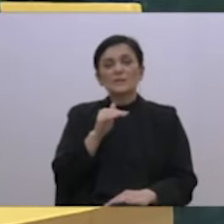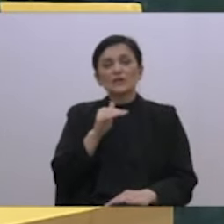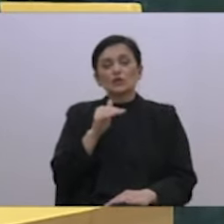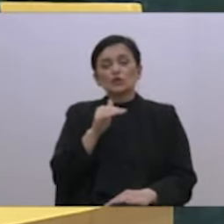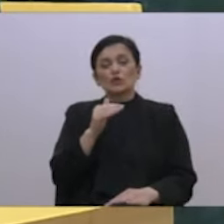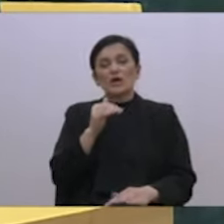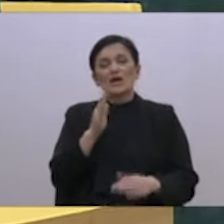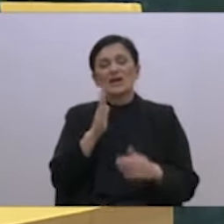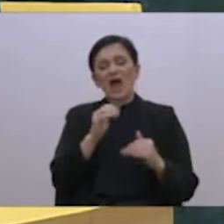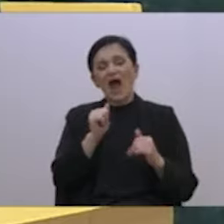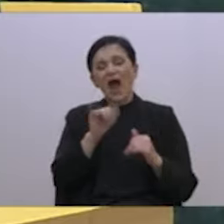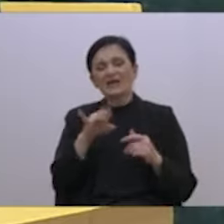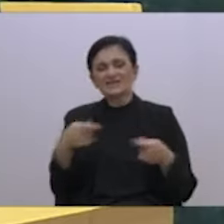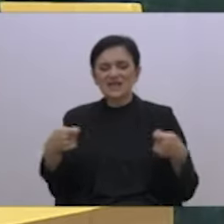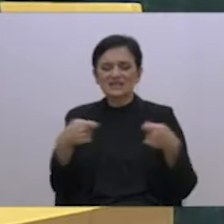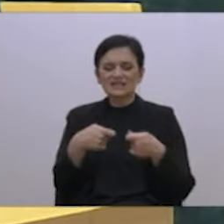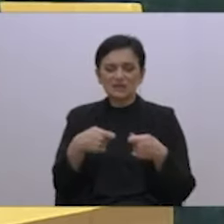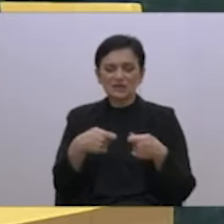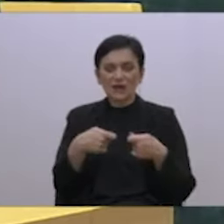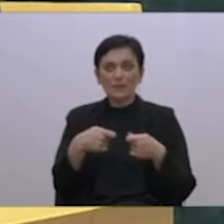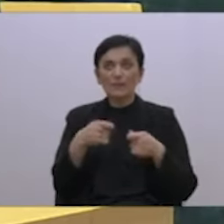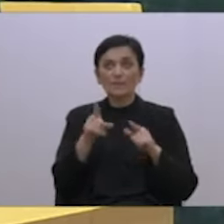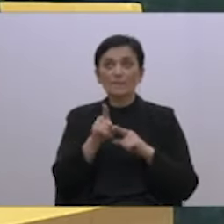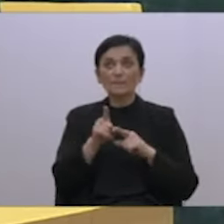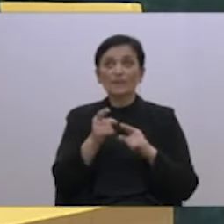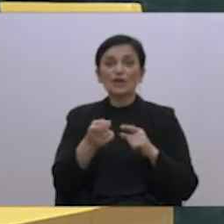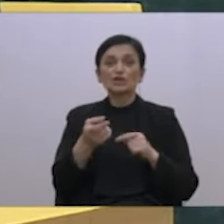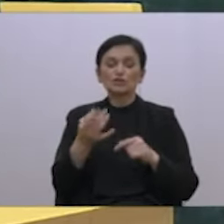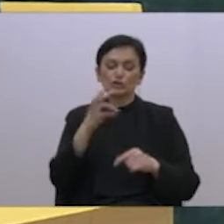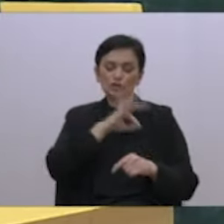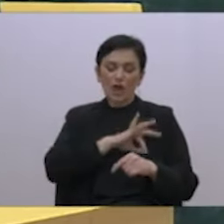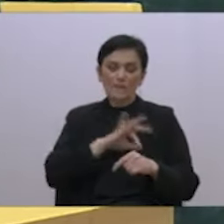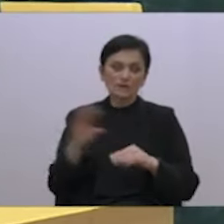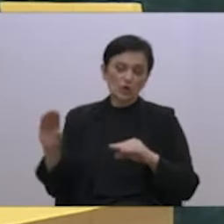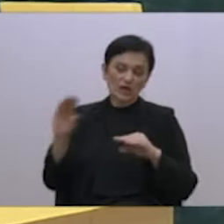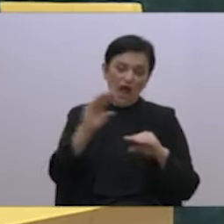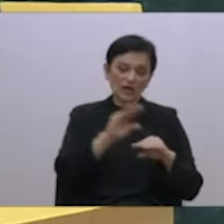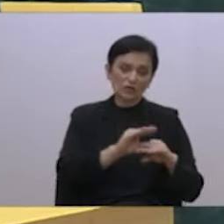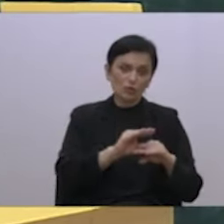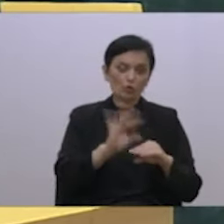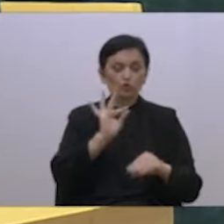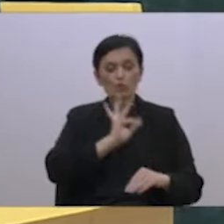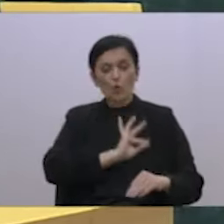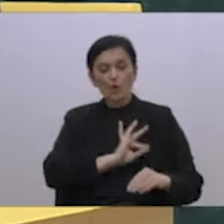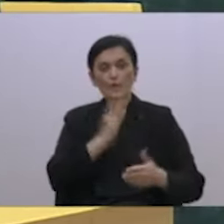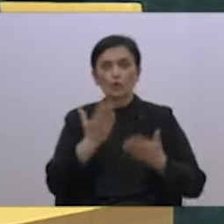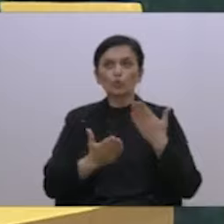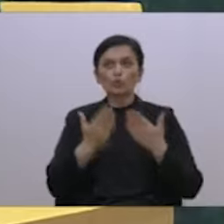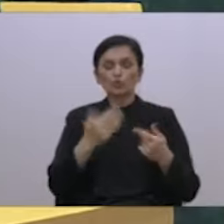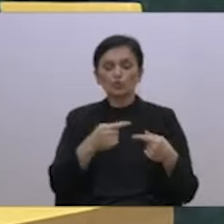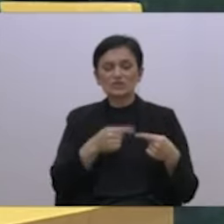იქნება, აქციები, წილები იქნება, მათ შორის წარმოქმნილი შემოსავალი გადმოიტანოს, მოგება იქნება თუ